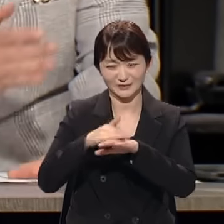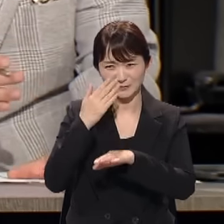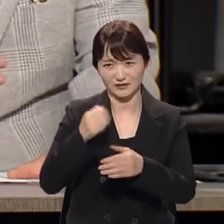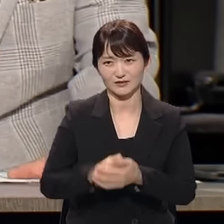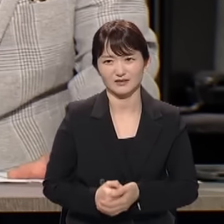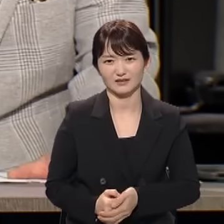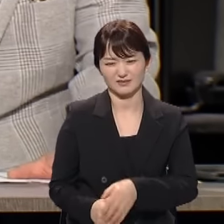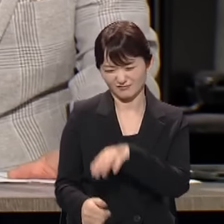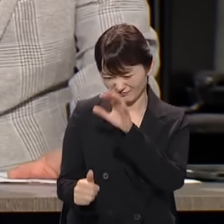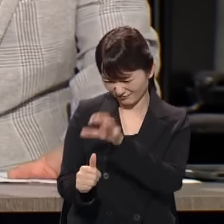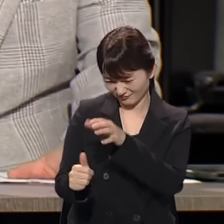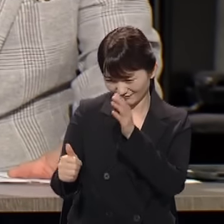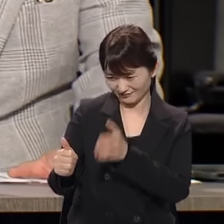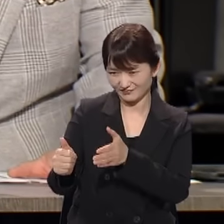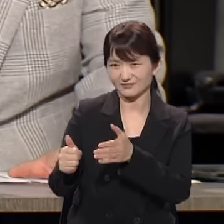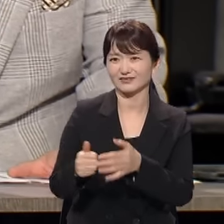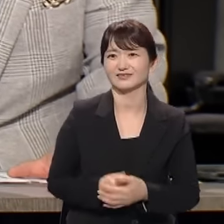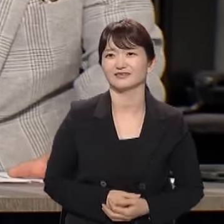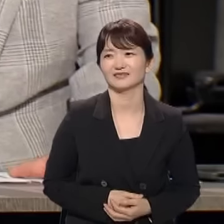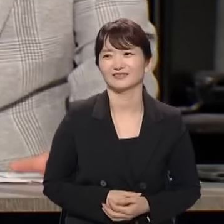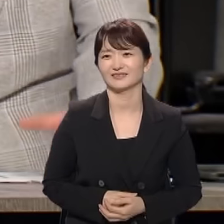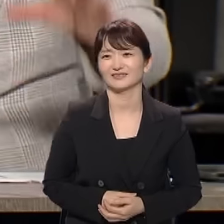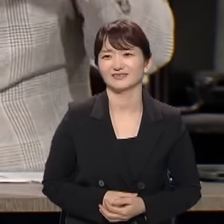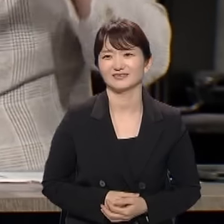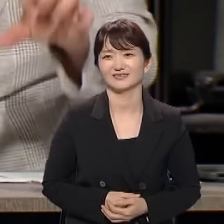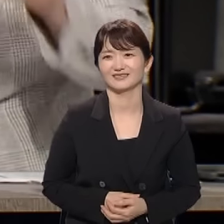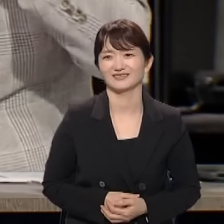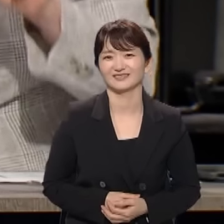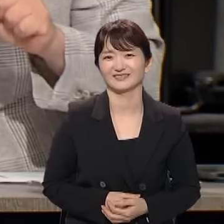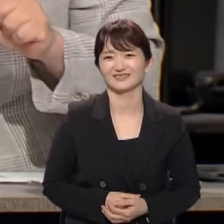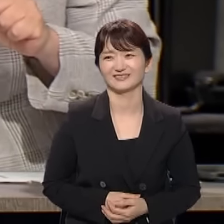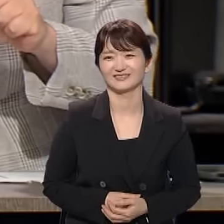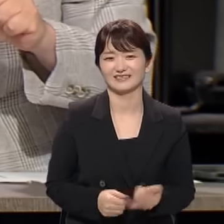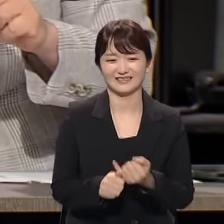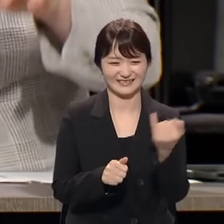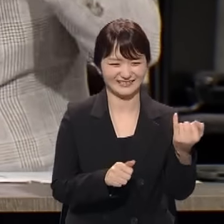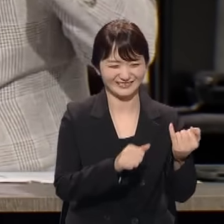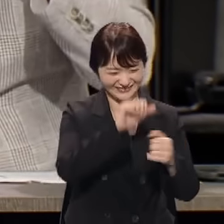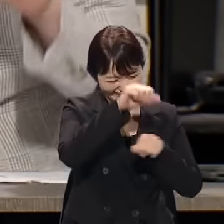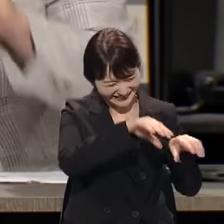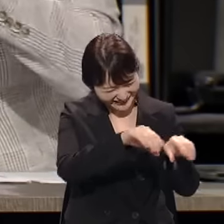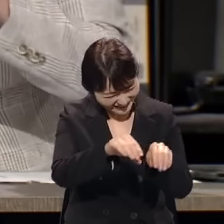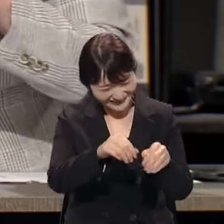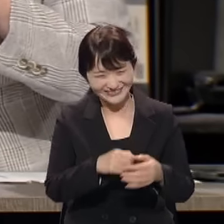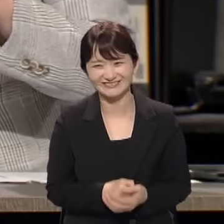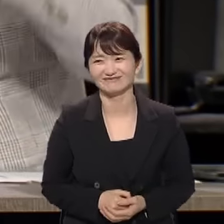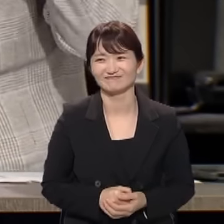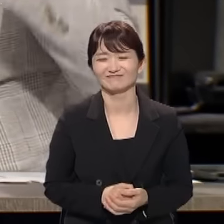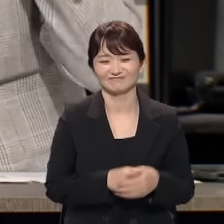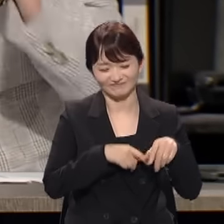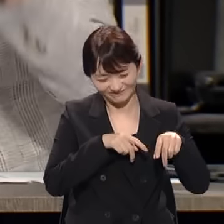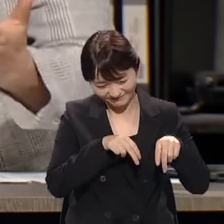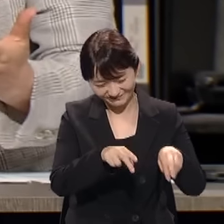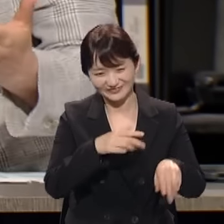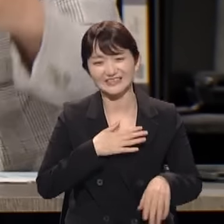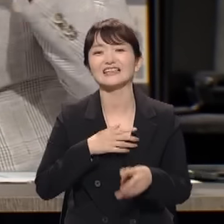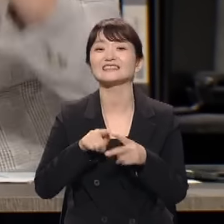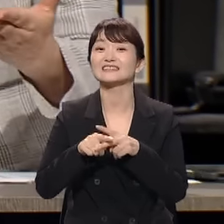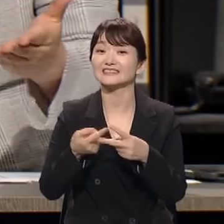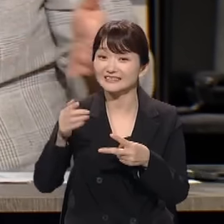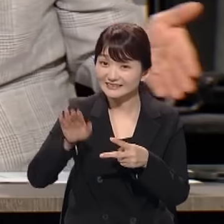혼내십시오. 혼내서 정말 안에 주물러 주고 뭐 내용이 좀 달라진 산책 거 가고. 아니 그 저는 이해는